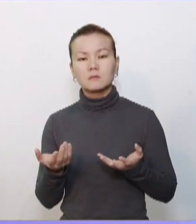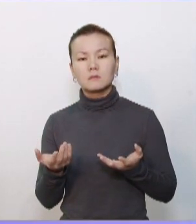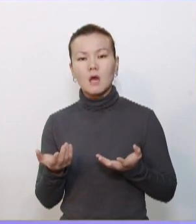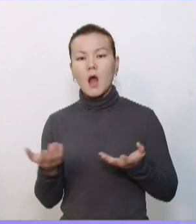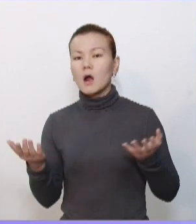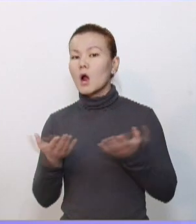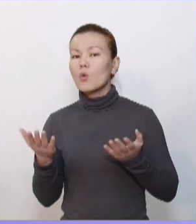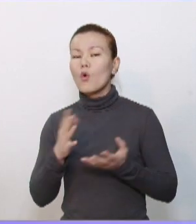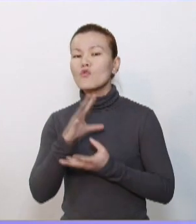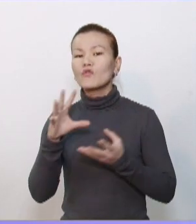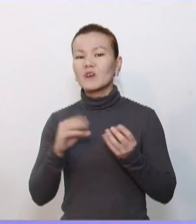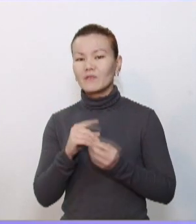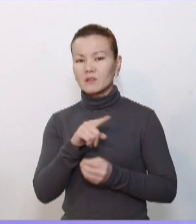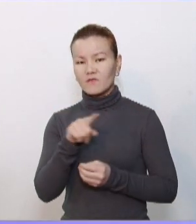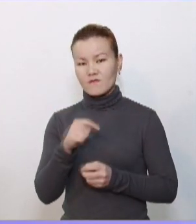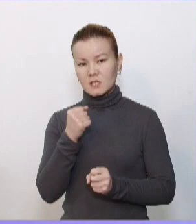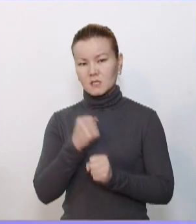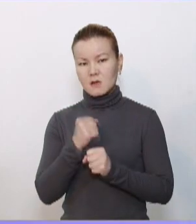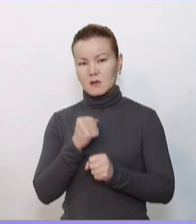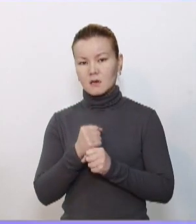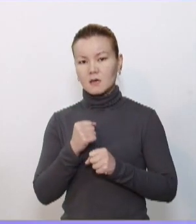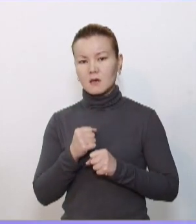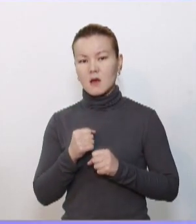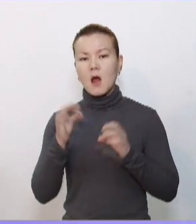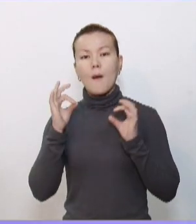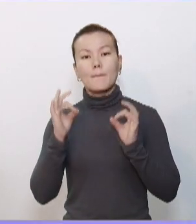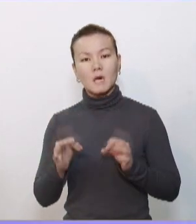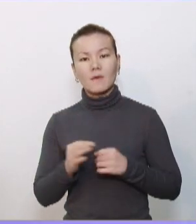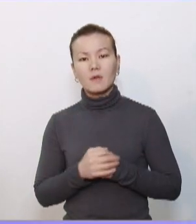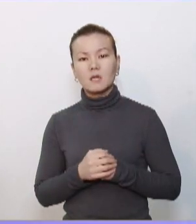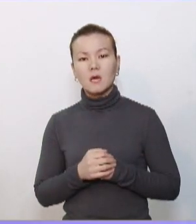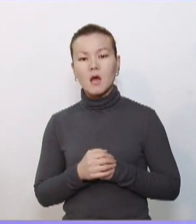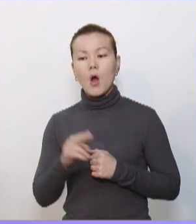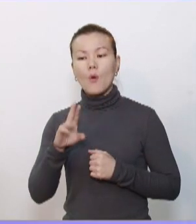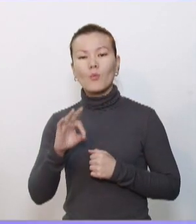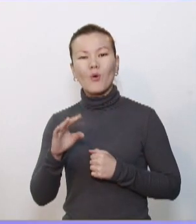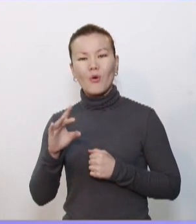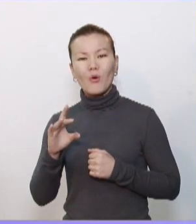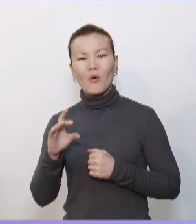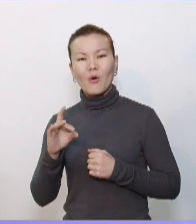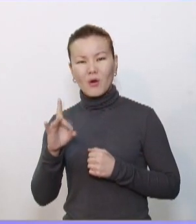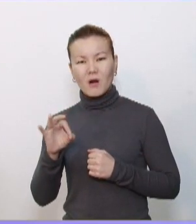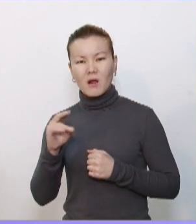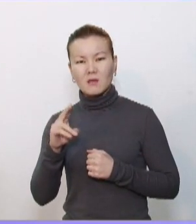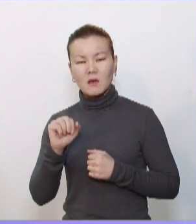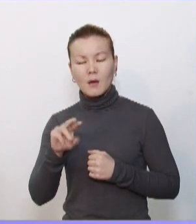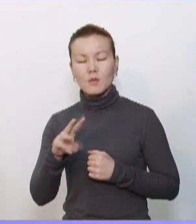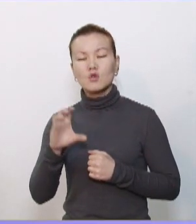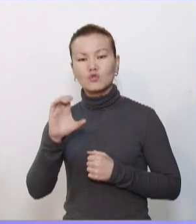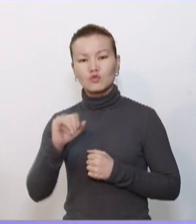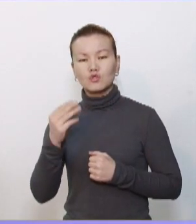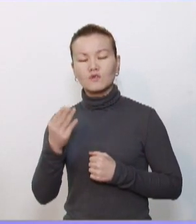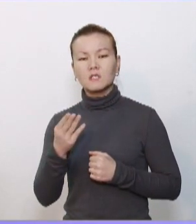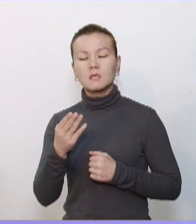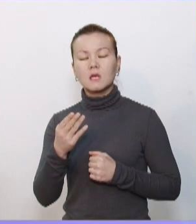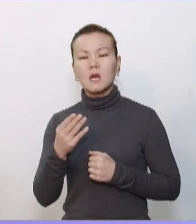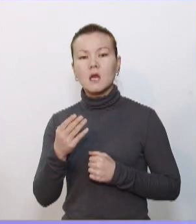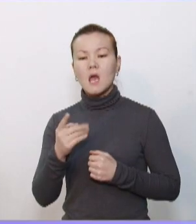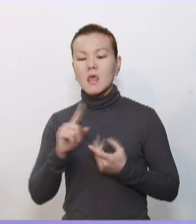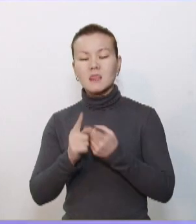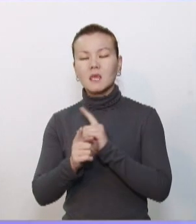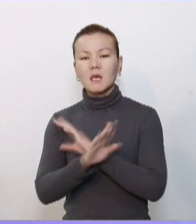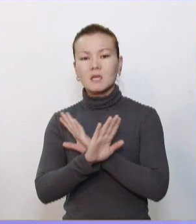получилось? Какой вывод вы сделали? Правильно, по родам существительные не